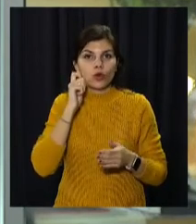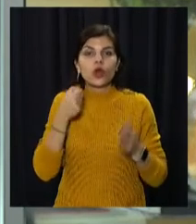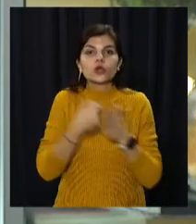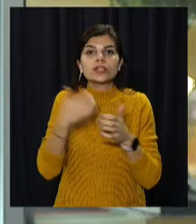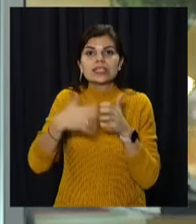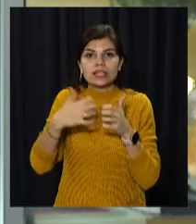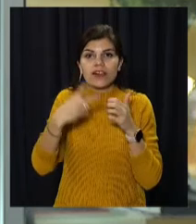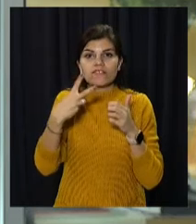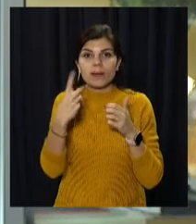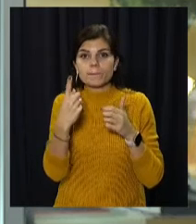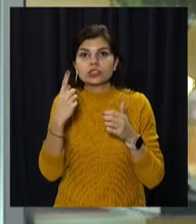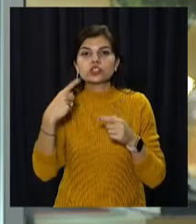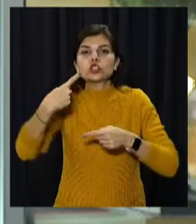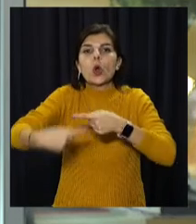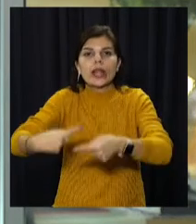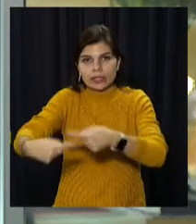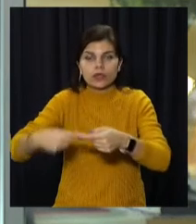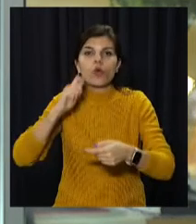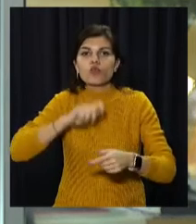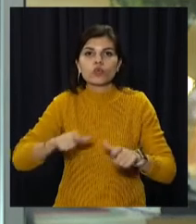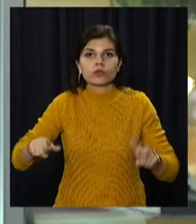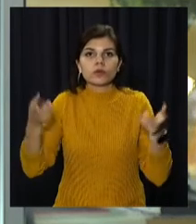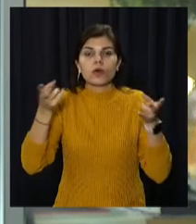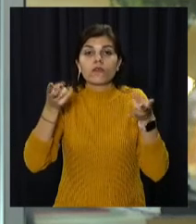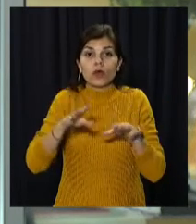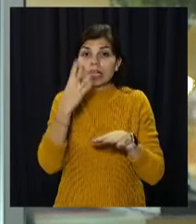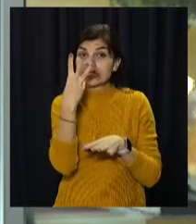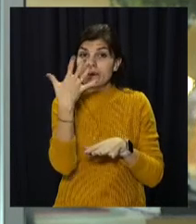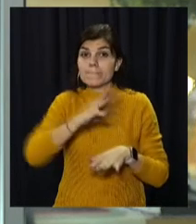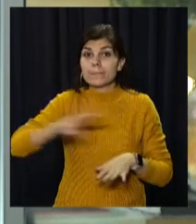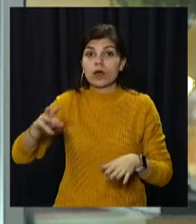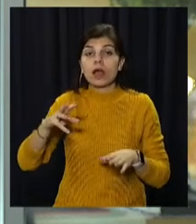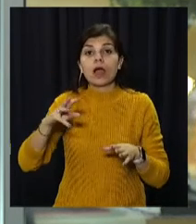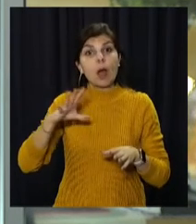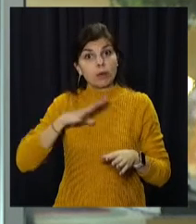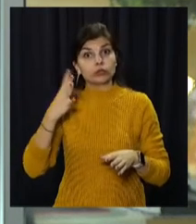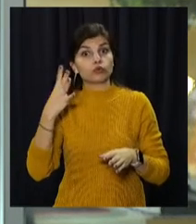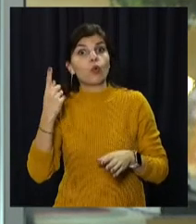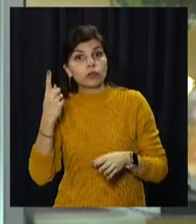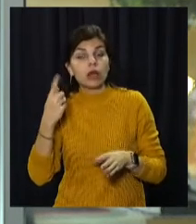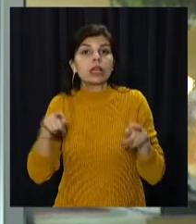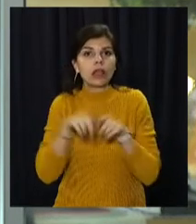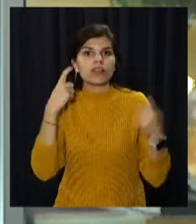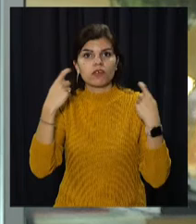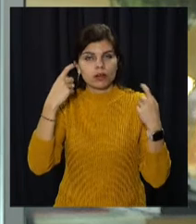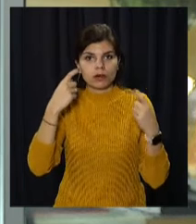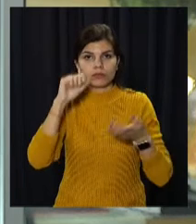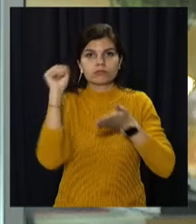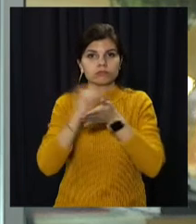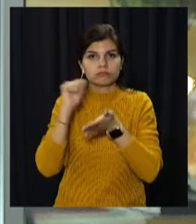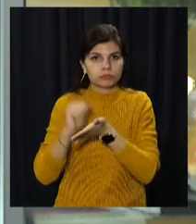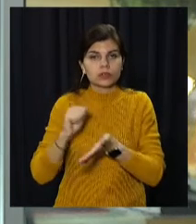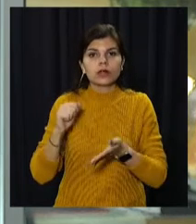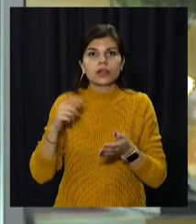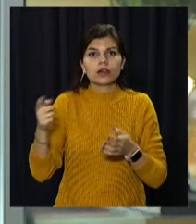років. До середини 21-го століття українців залишиться 35 мільйонів замість 41-го. Такі дані оприлюднили